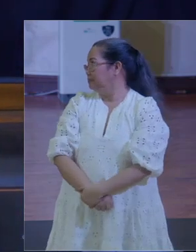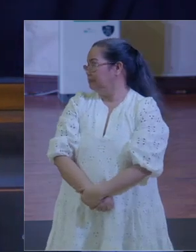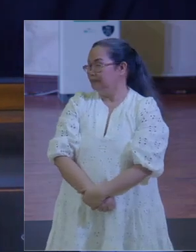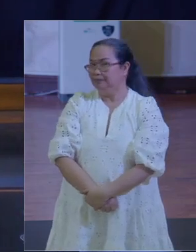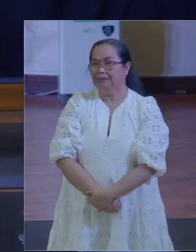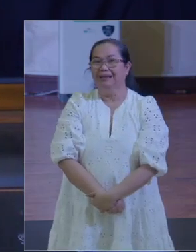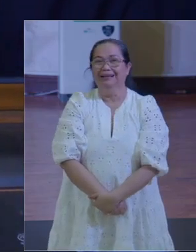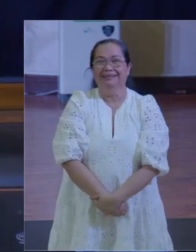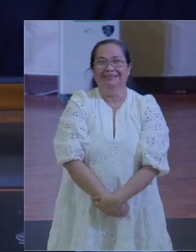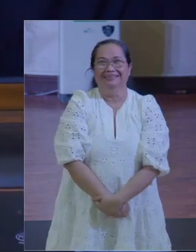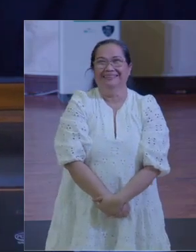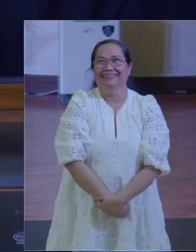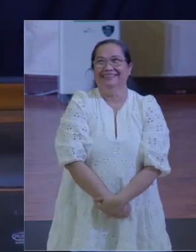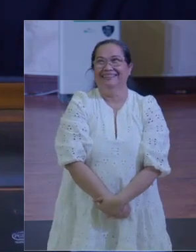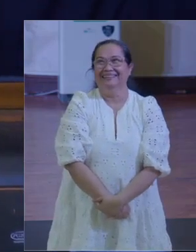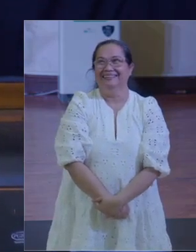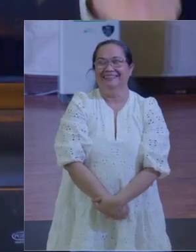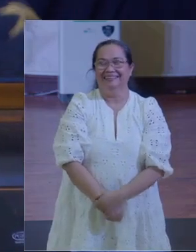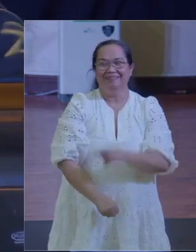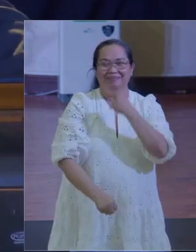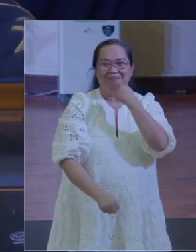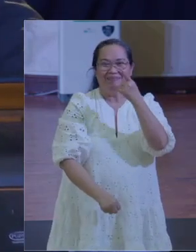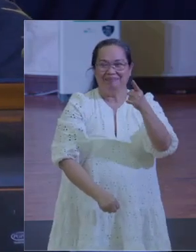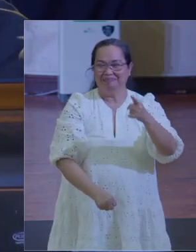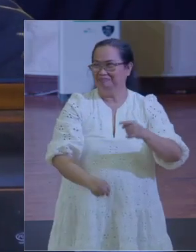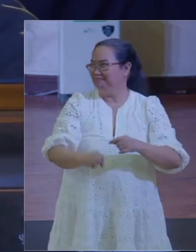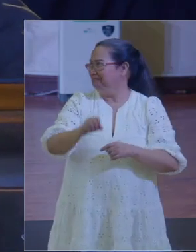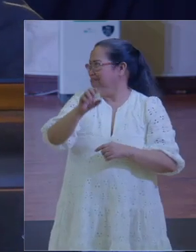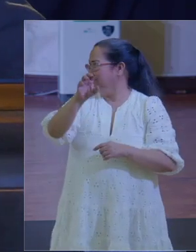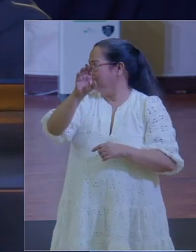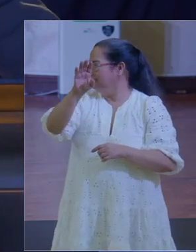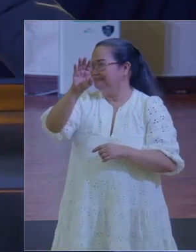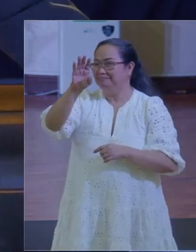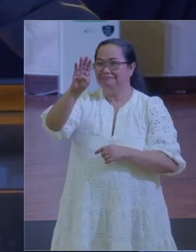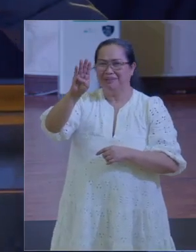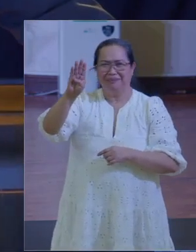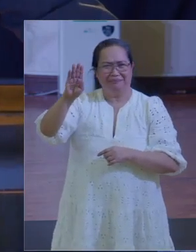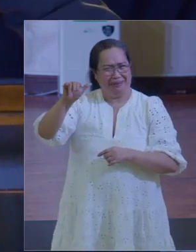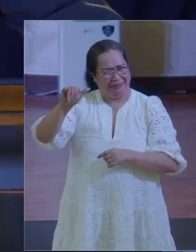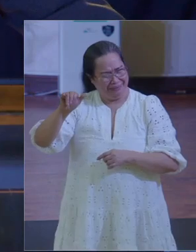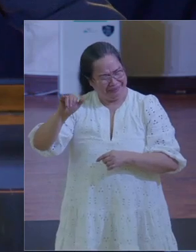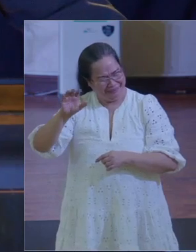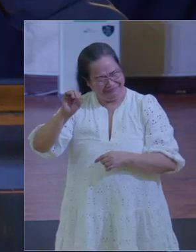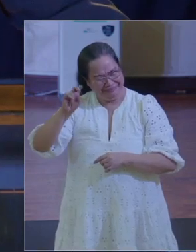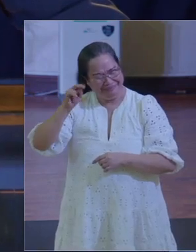naman ako aabot, baka di man. D.D. Combs, isang Hollywood star.